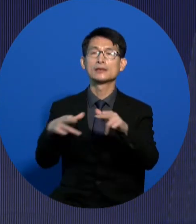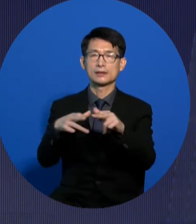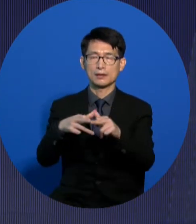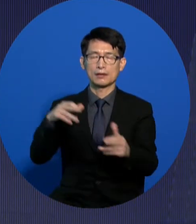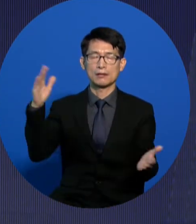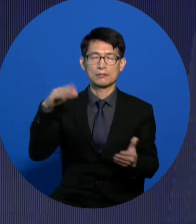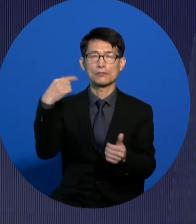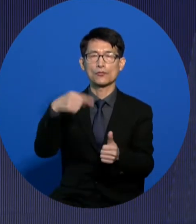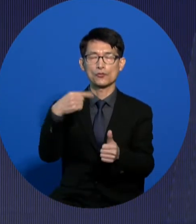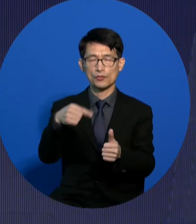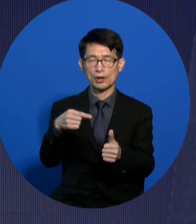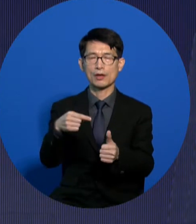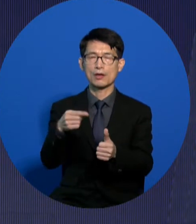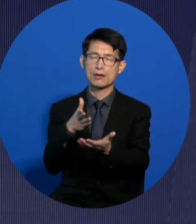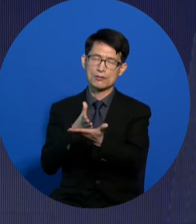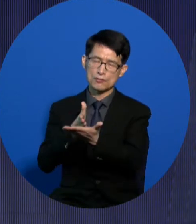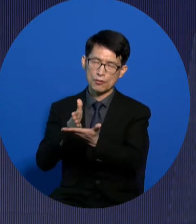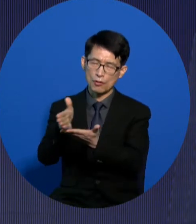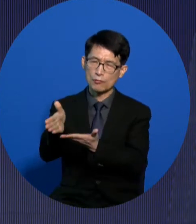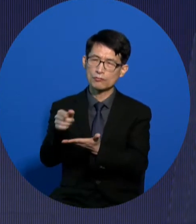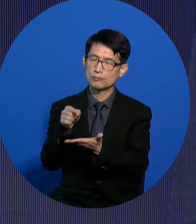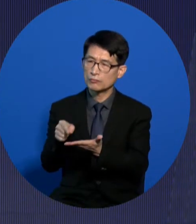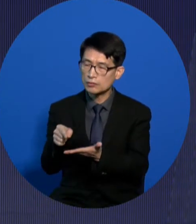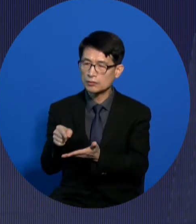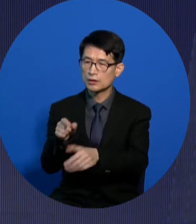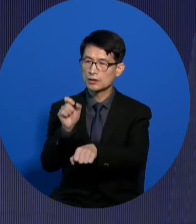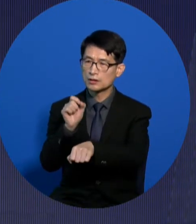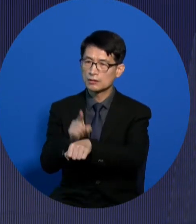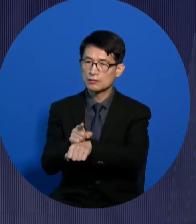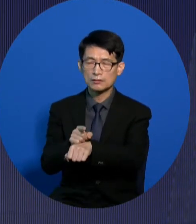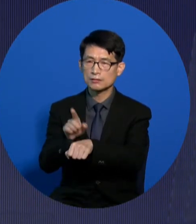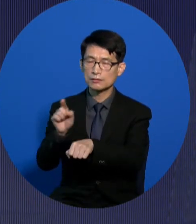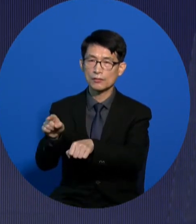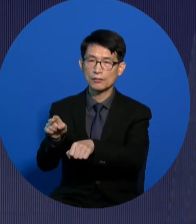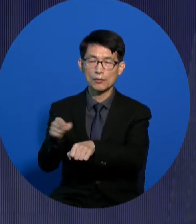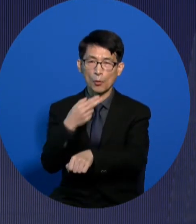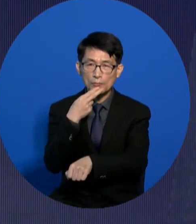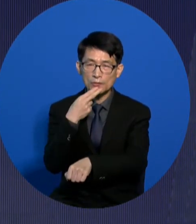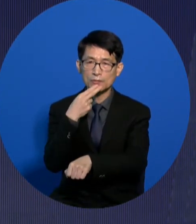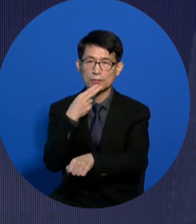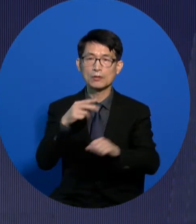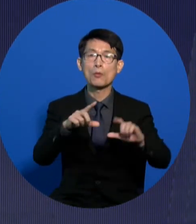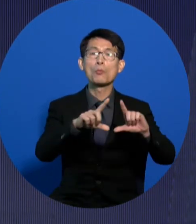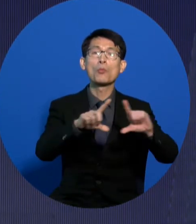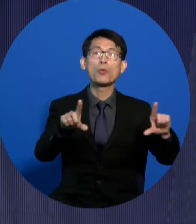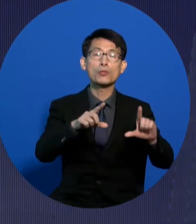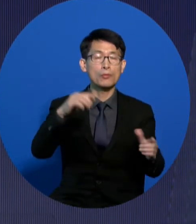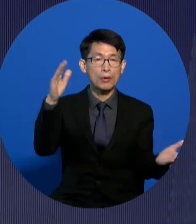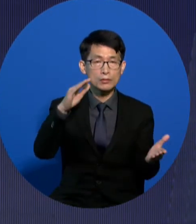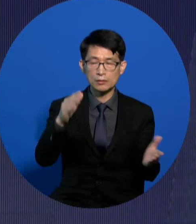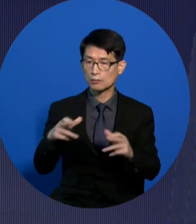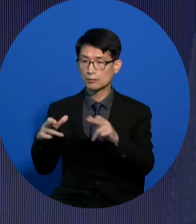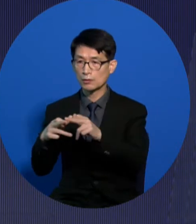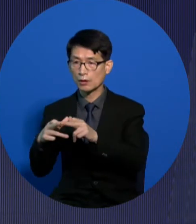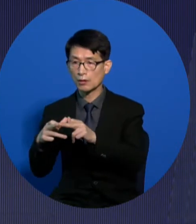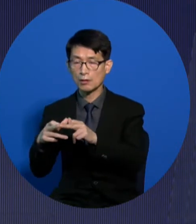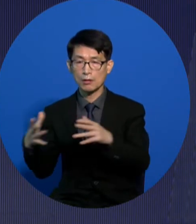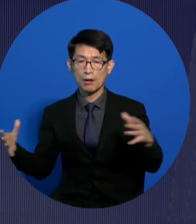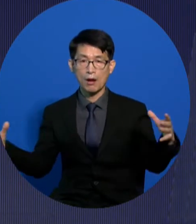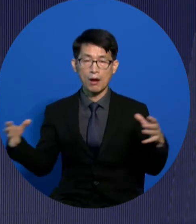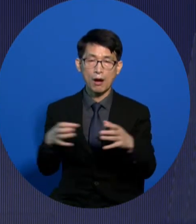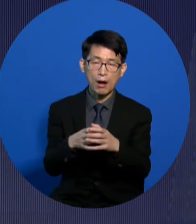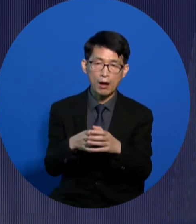교육에 대한 전문성이 확보되기 어려운 일반 학교에서의 장애 학생과 비장학생을 위한